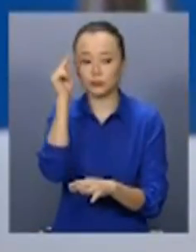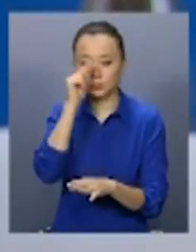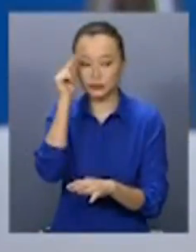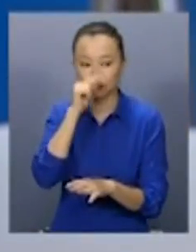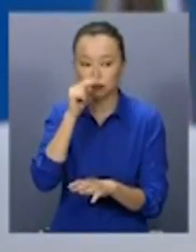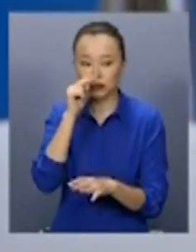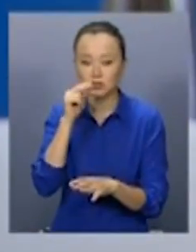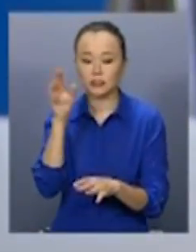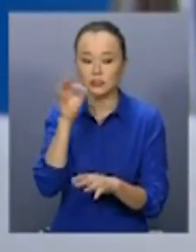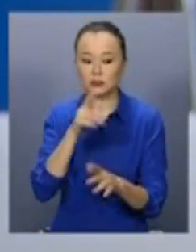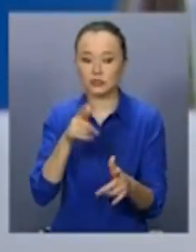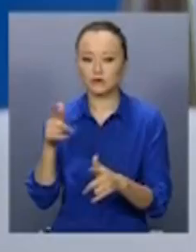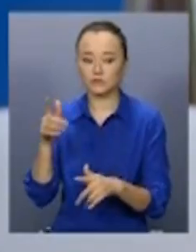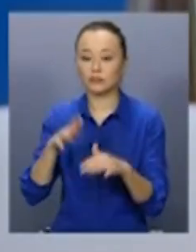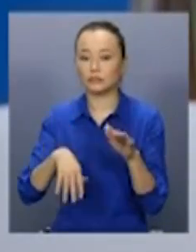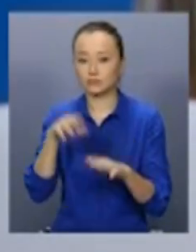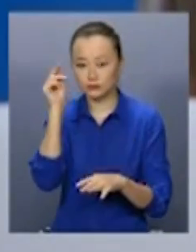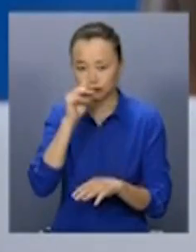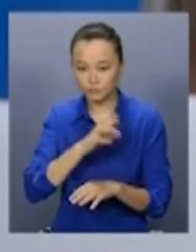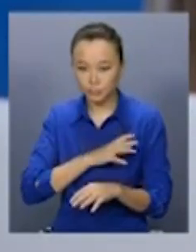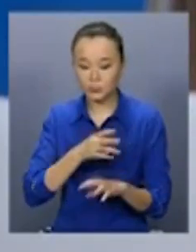жаңағыдай тағылымдамадан өттім. Негізі сол